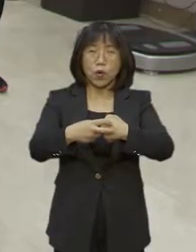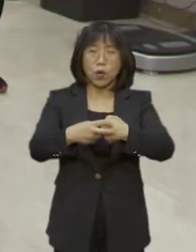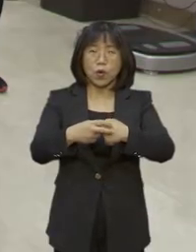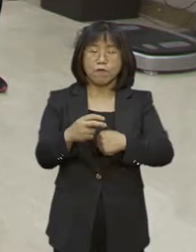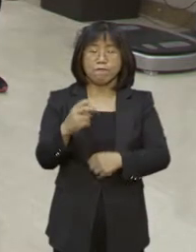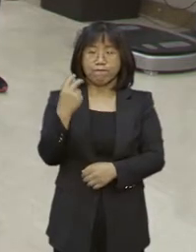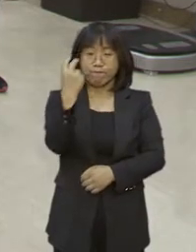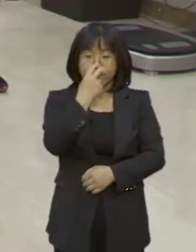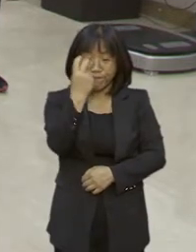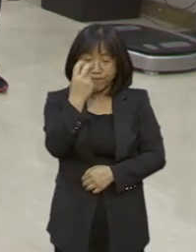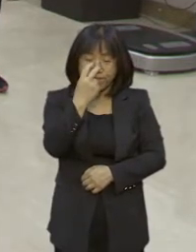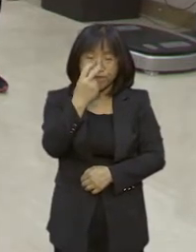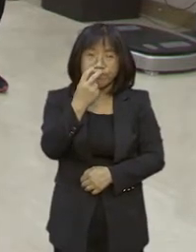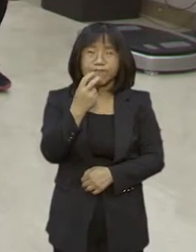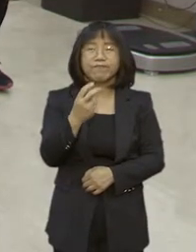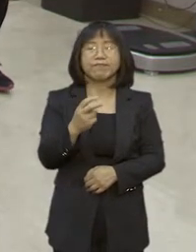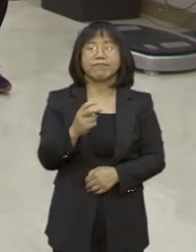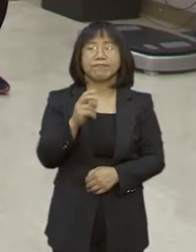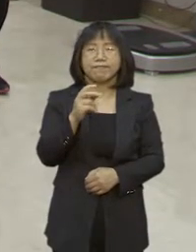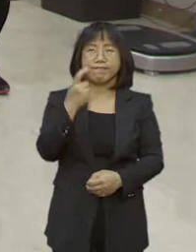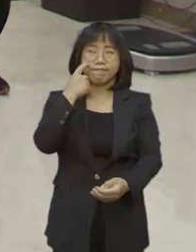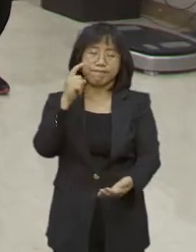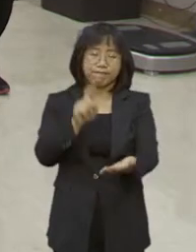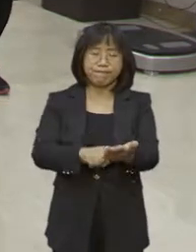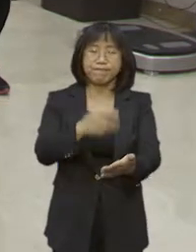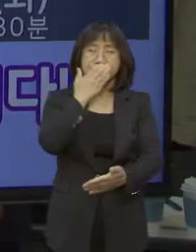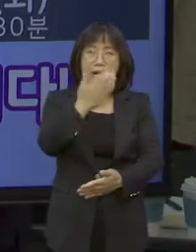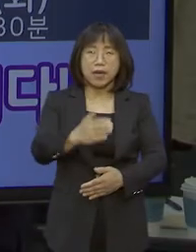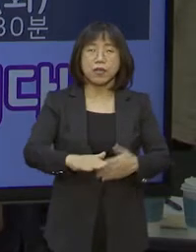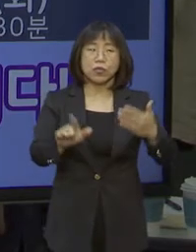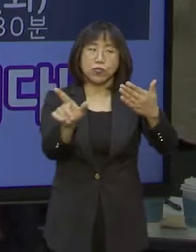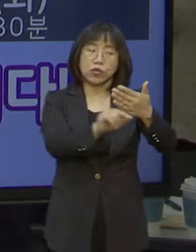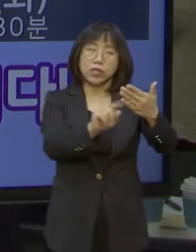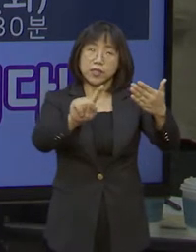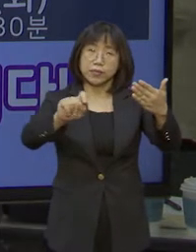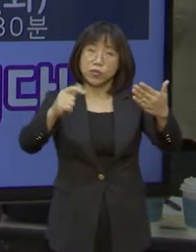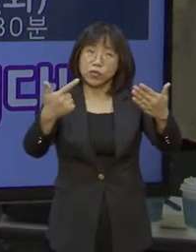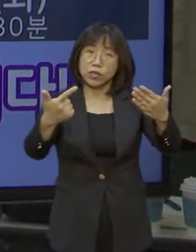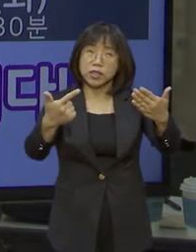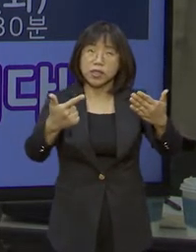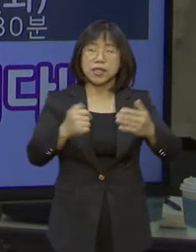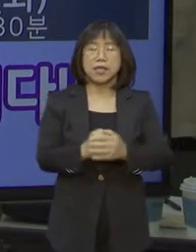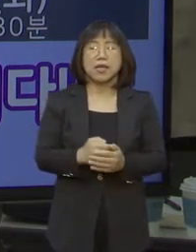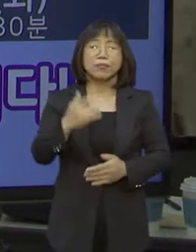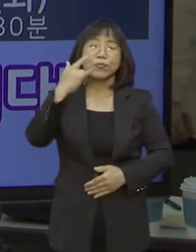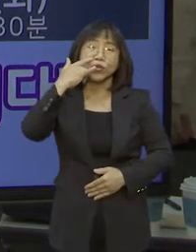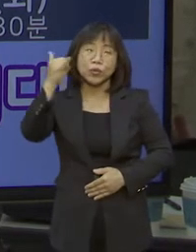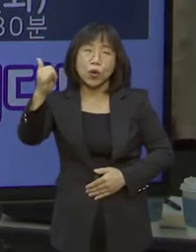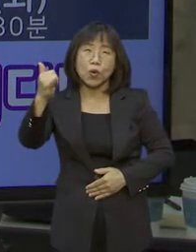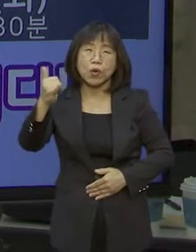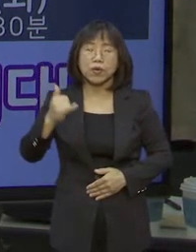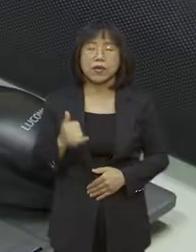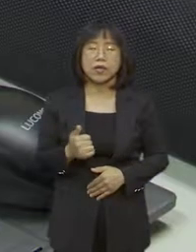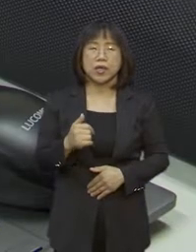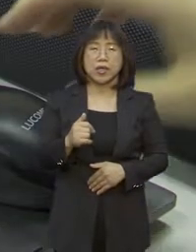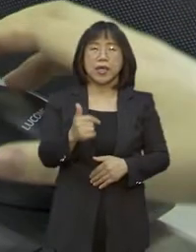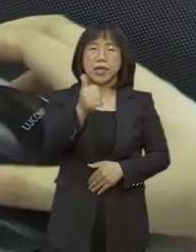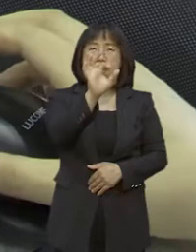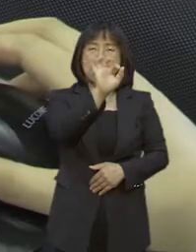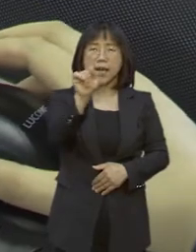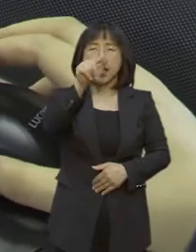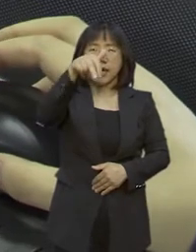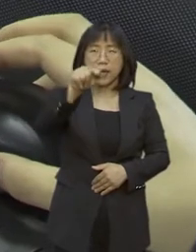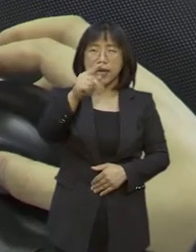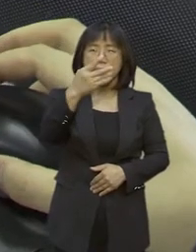트레이닝 라이브 방송을 시청할 수 있습니다. 또 오는 9월 16일 강서 학부모 아카데미 더 라이브